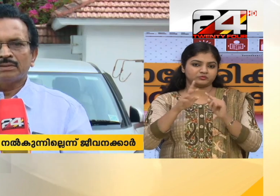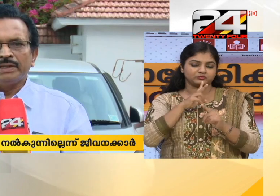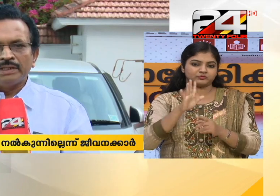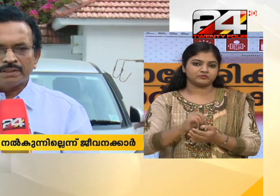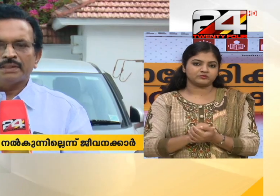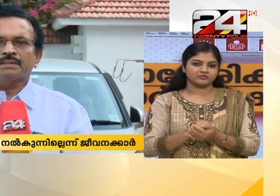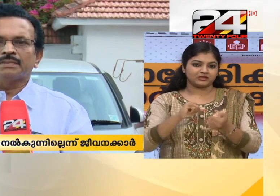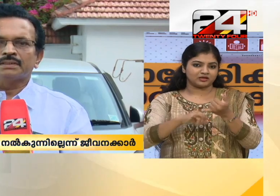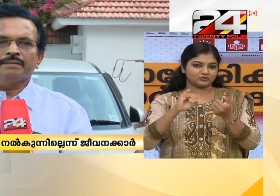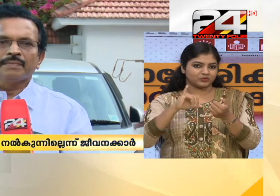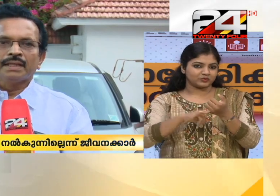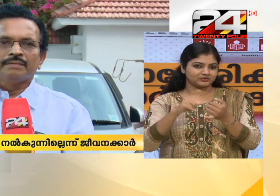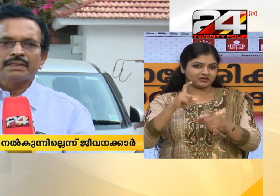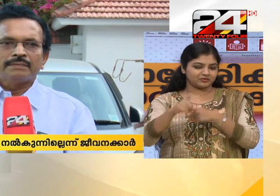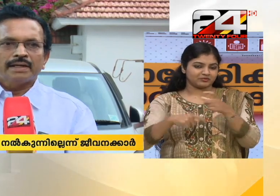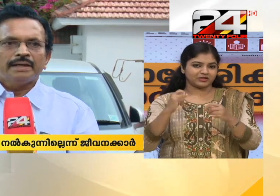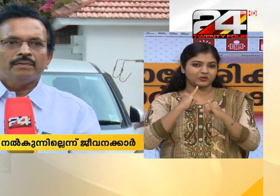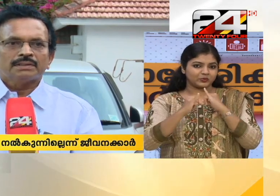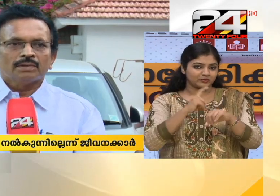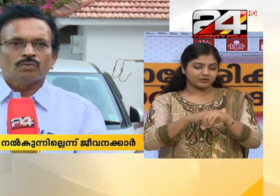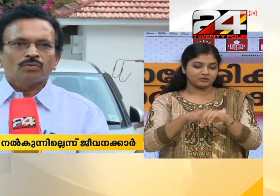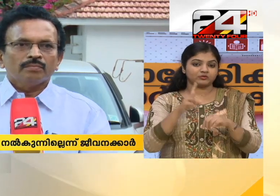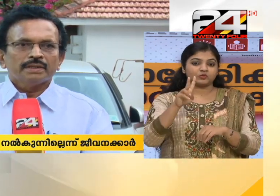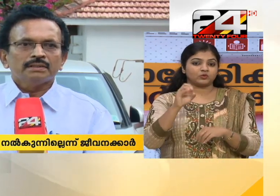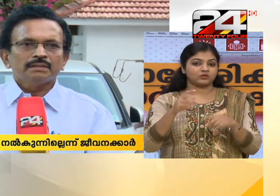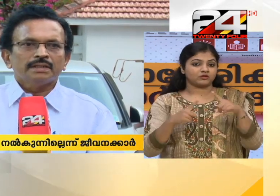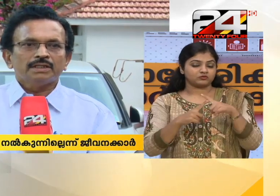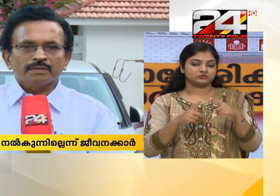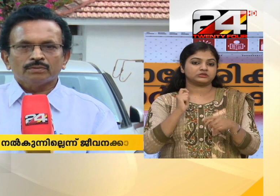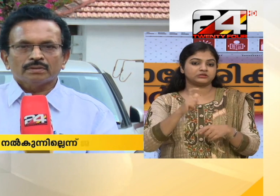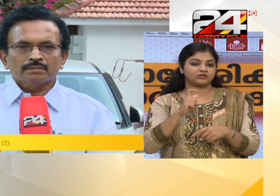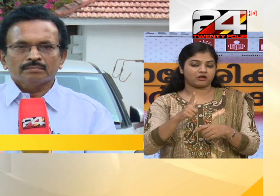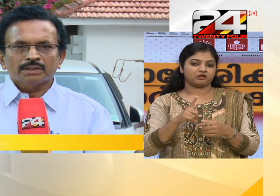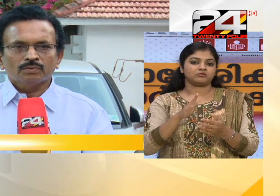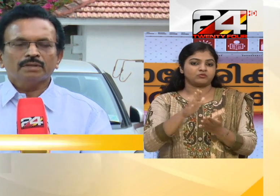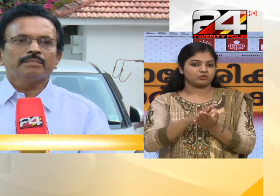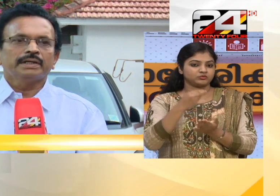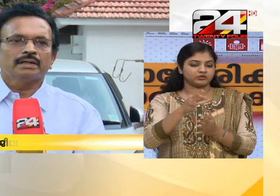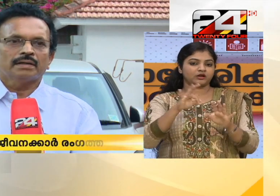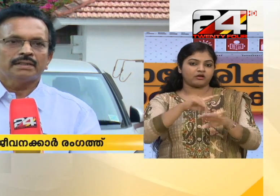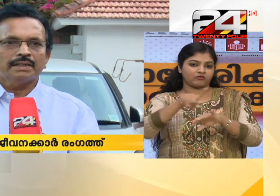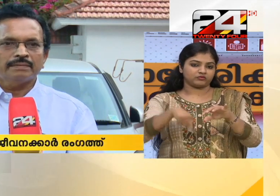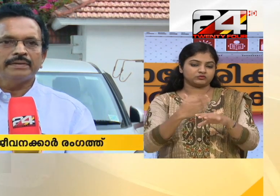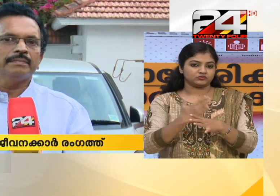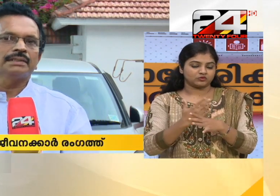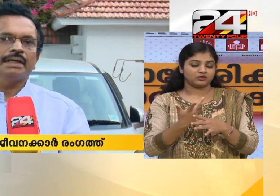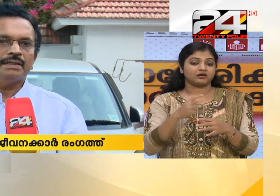SIS ഇന്റർവ്യൂ ചെയ്ത സമയത്ത് ഇവർക്ക് 20,000 ശമ്പളം കൊടുക്കും എന്ന്. 8 മണിക്കൂർ പണിയെടുക്കണം. അത്